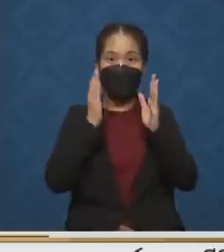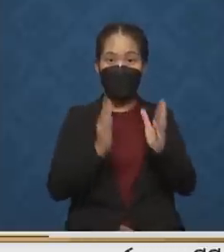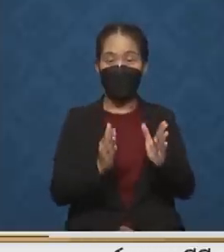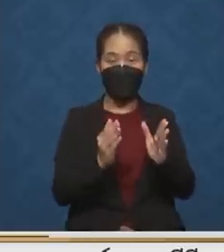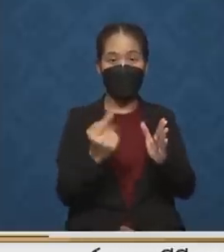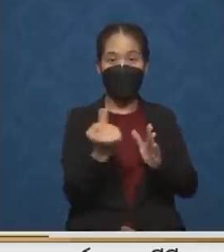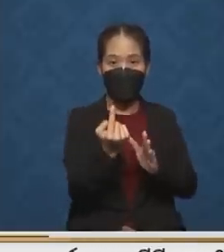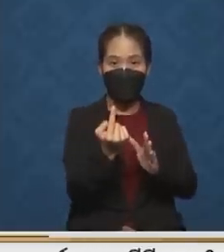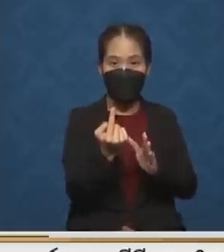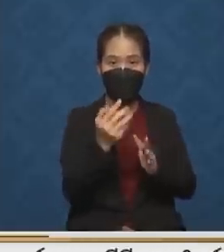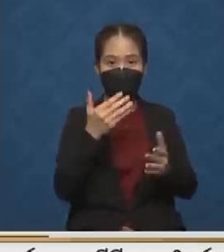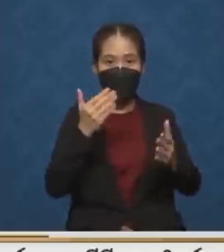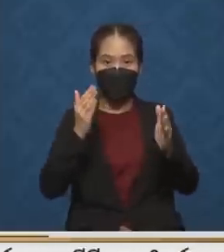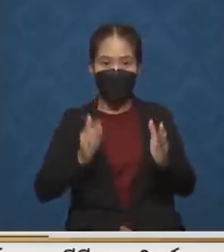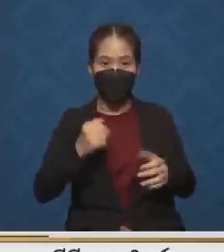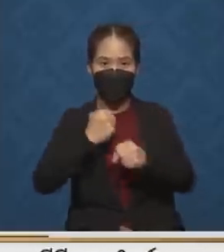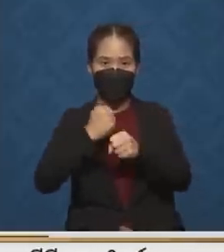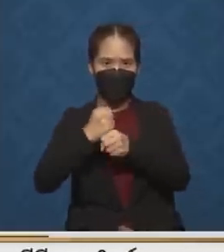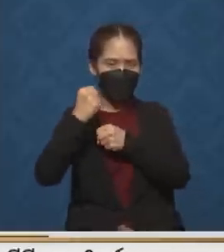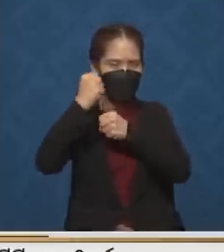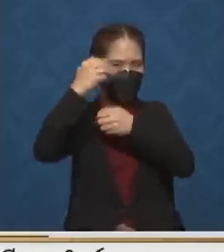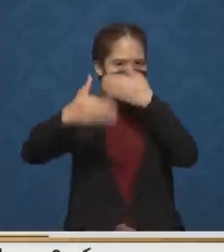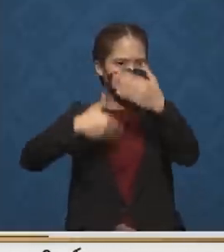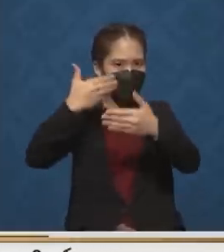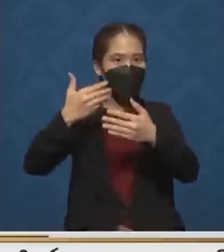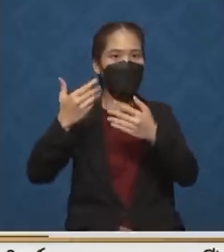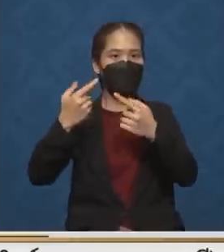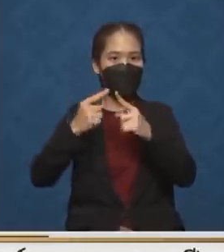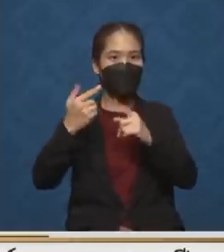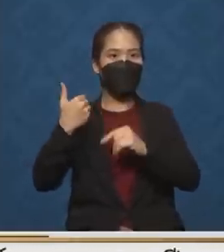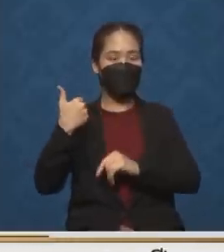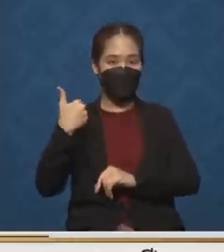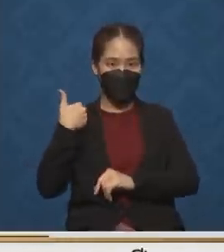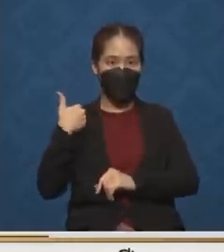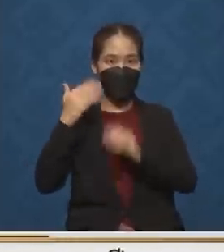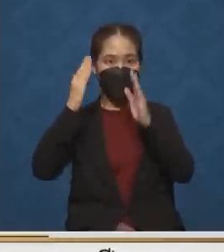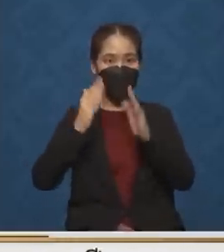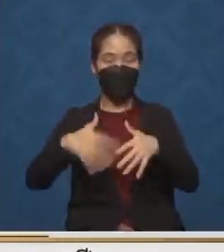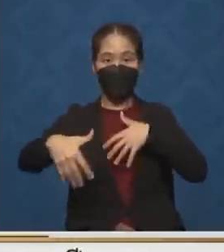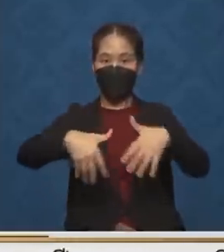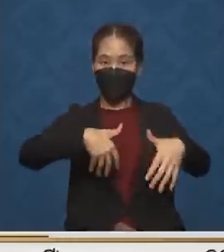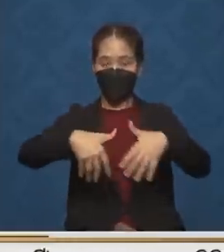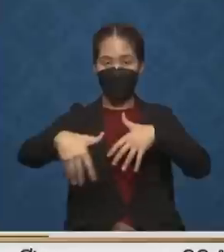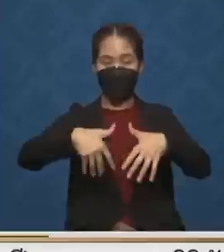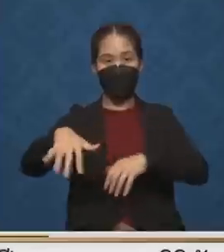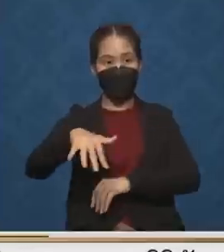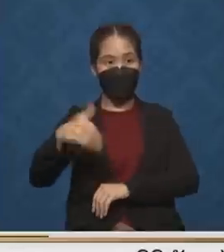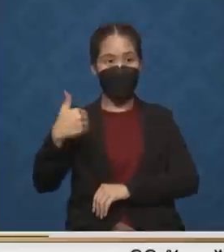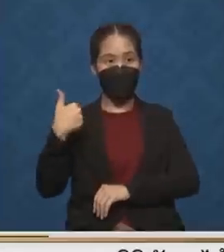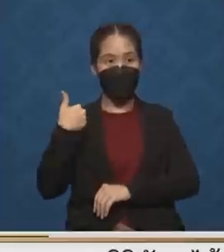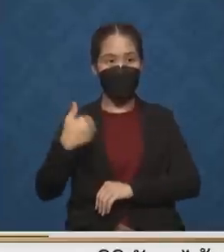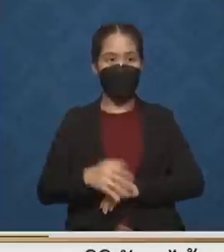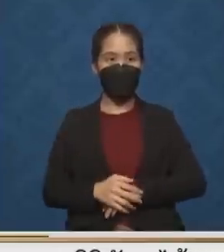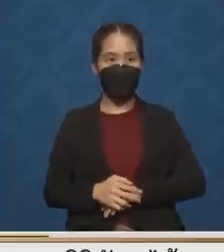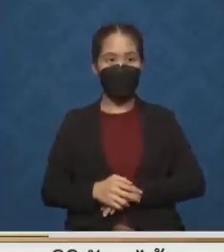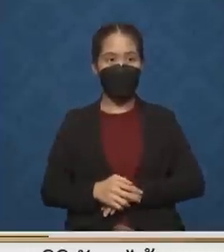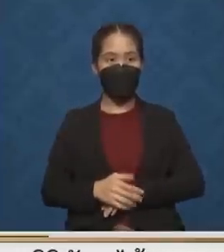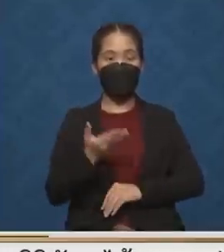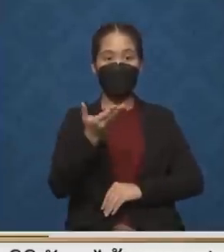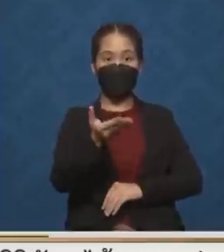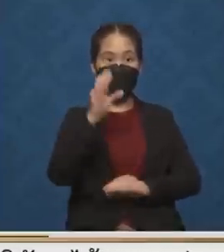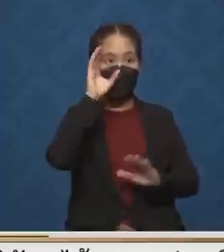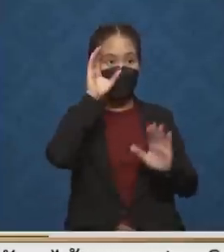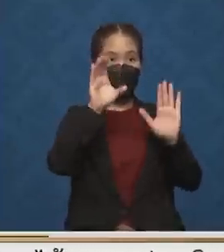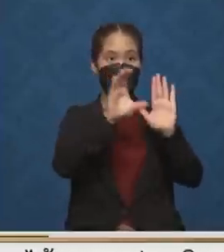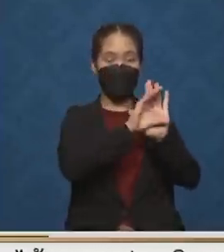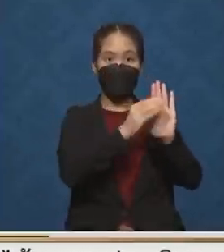องยังมีบุคคลทั่วไป ที่ถูกจบตามองโดยฝ่ายความมนคมเปิดรถัไปครับ นี่คอคุณพิม